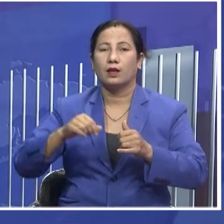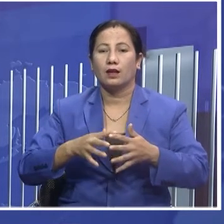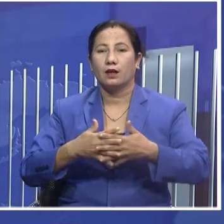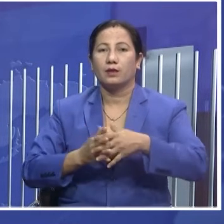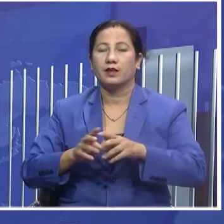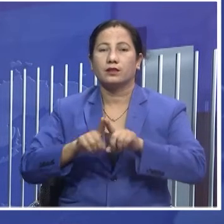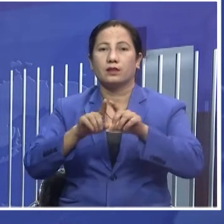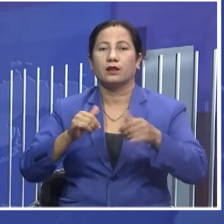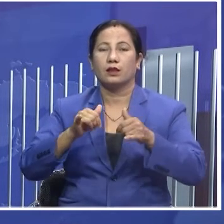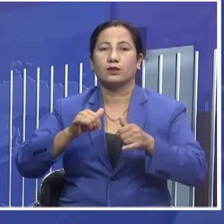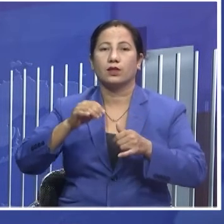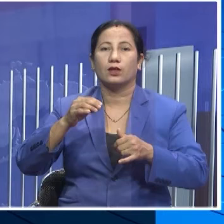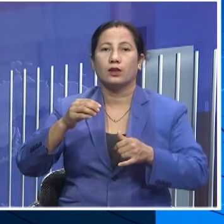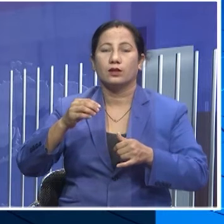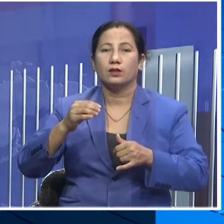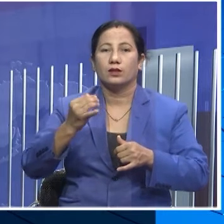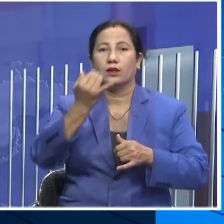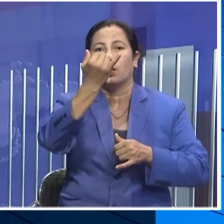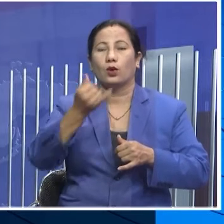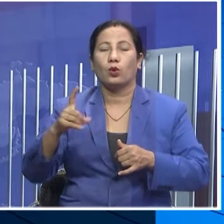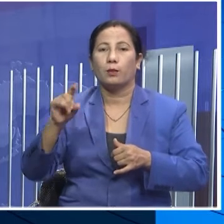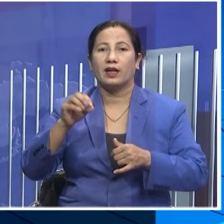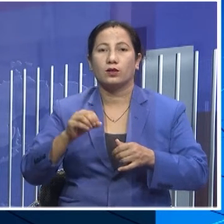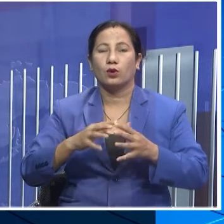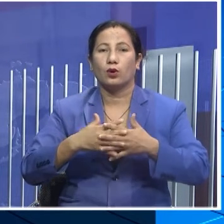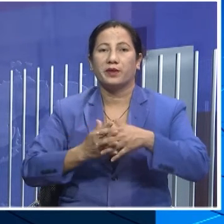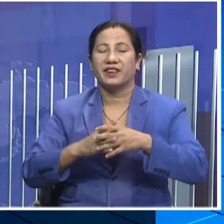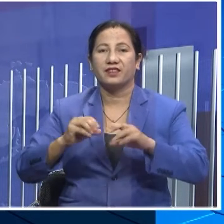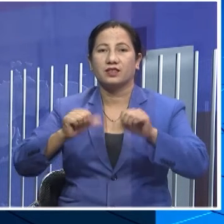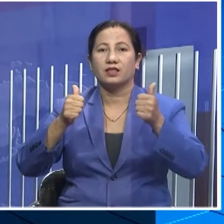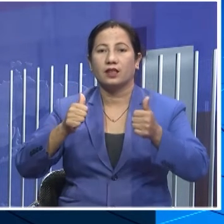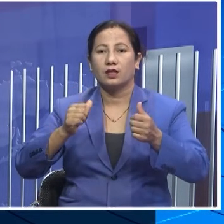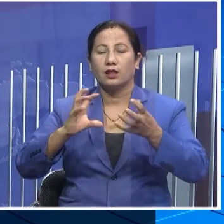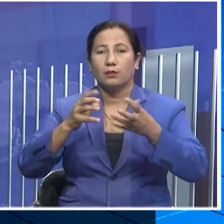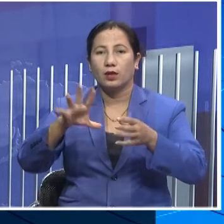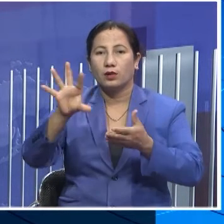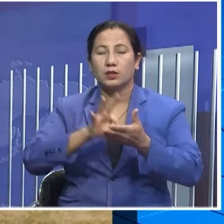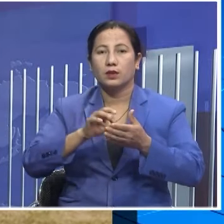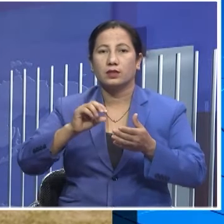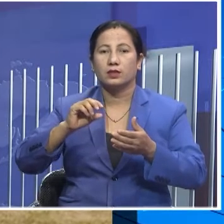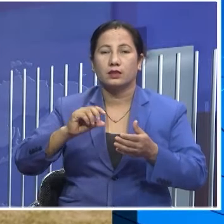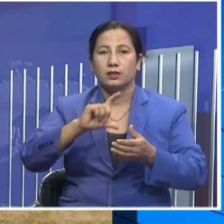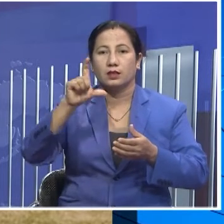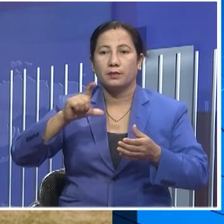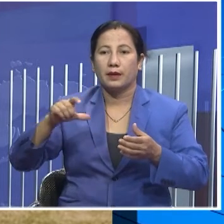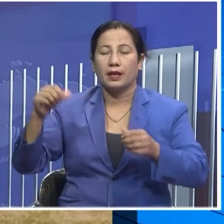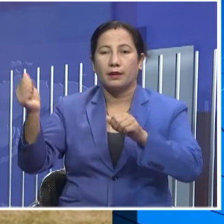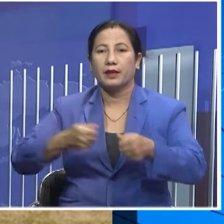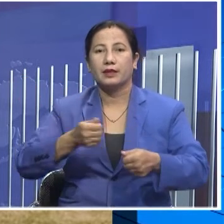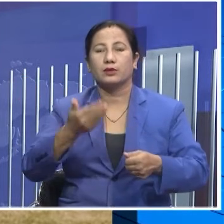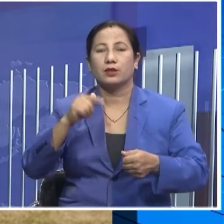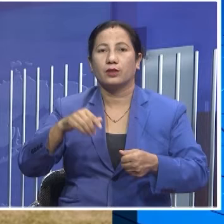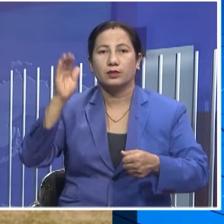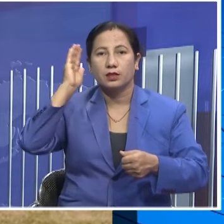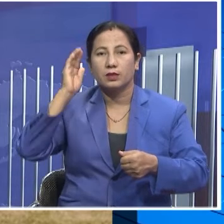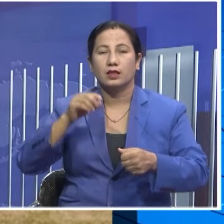छ। ओमानको अल अमिरात मैदानमा अमेरिकाले टस जितेर बलिङ रोजेपछि नेपाल ब्याटिङमा उत्रिएको हो। यो समाचार तयार